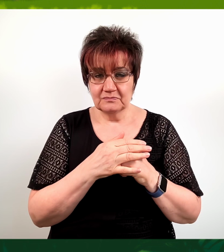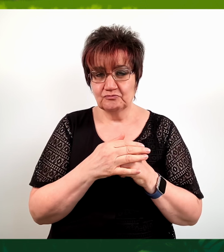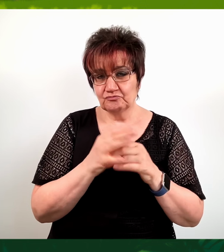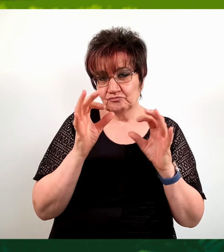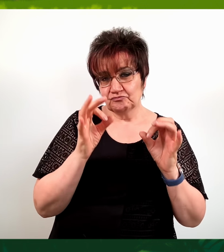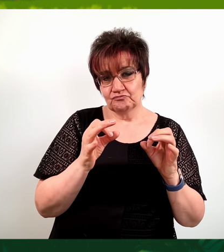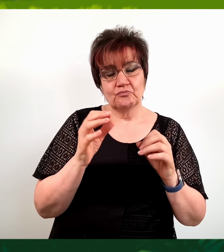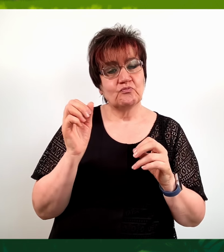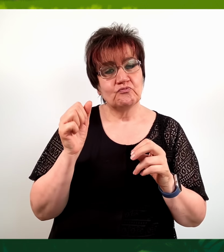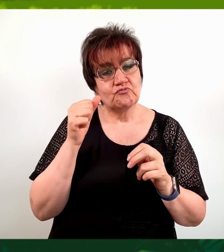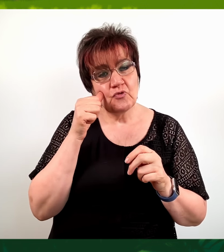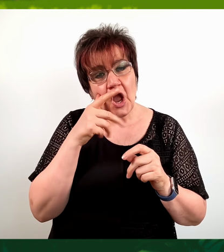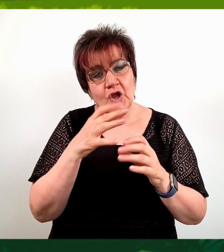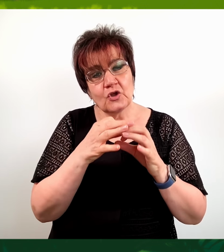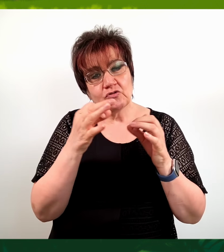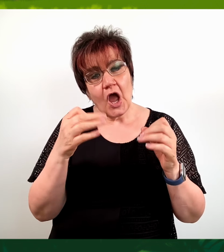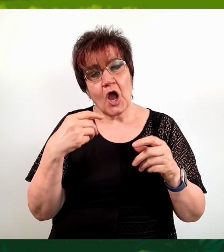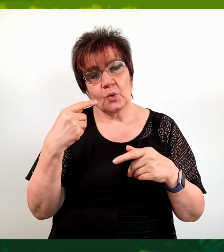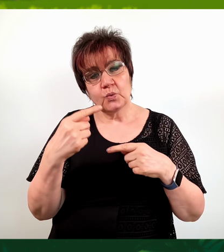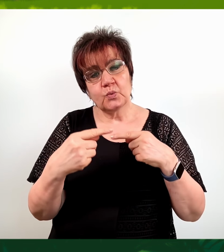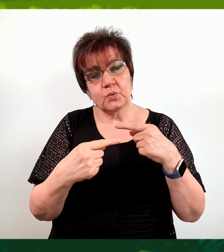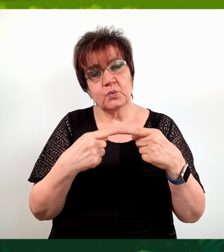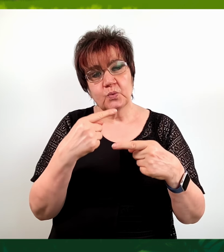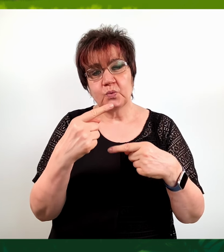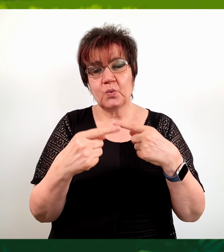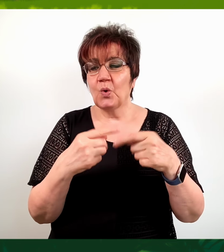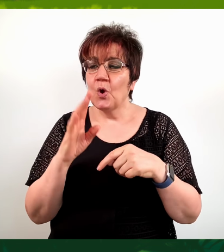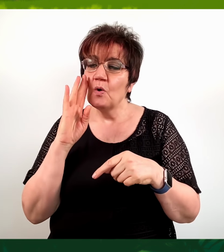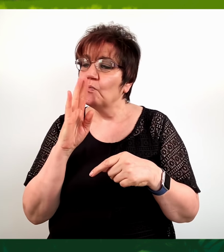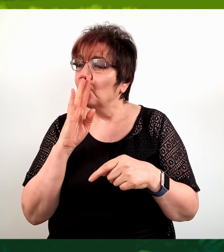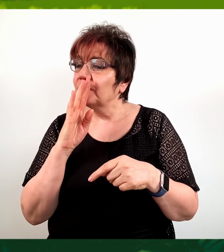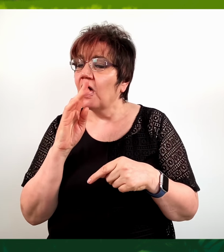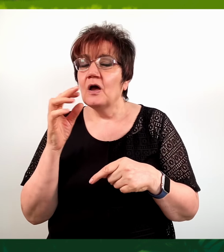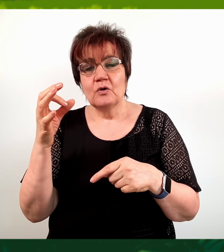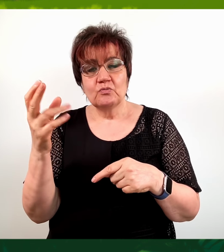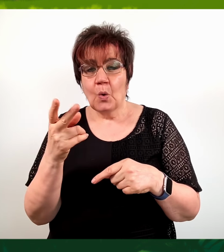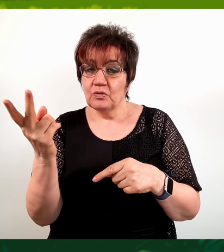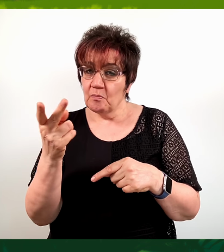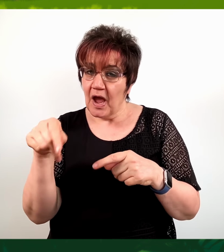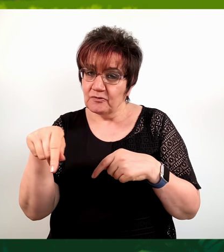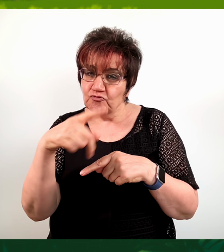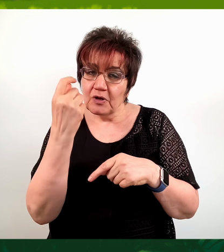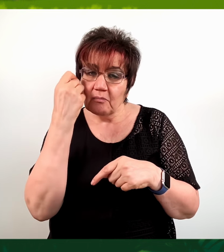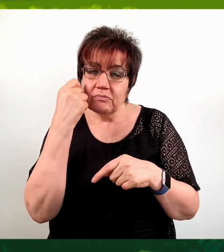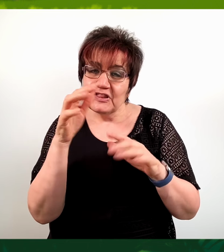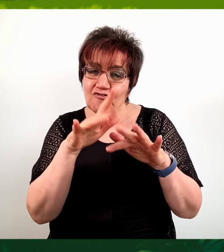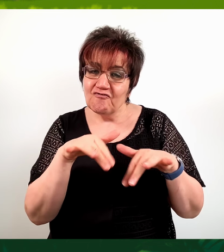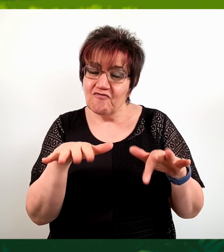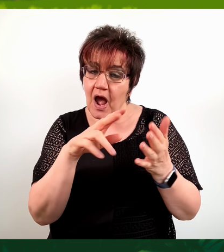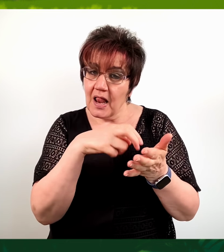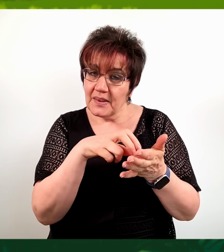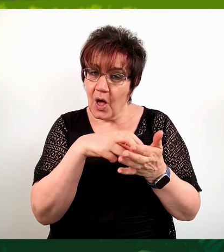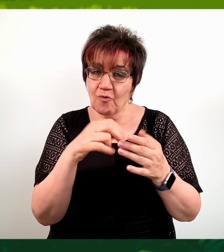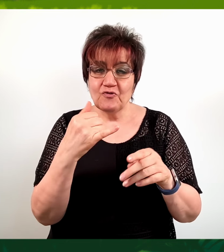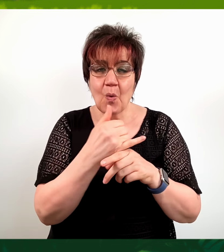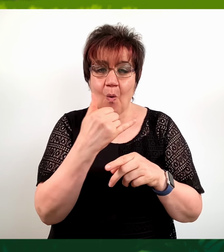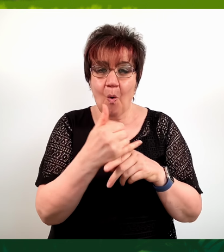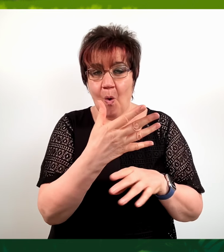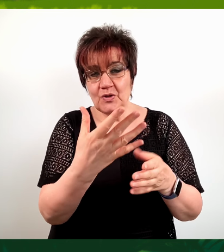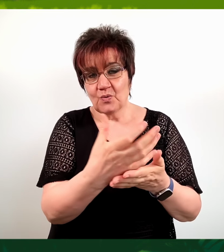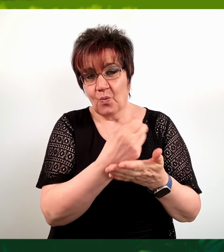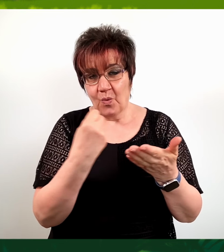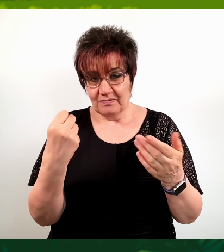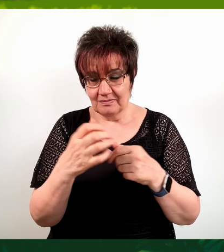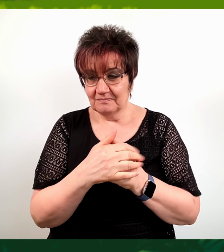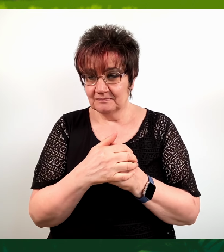So vergingen einige Tage und die Mutter schickte ihre Töchter in den Wald, um Holz zu holen. Als sie tiefer in den